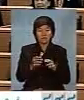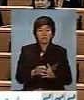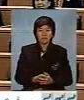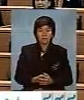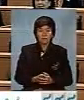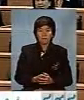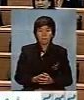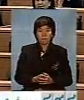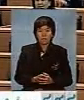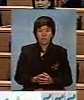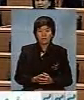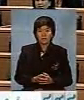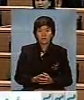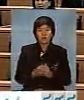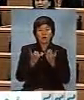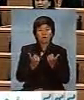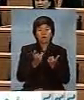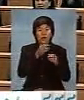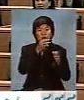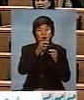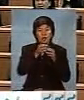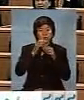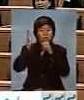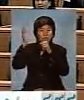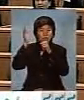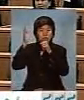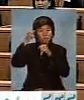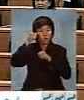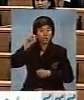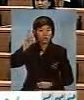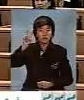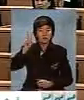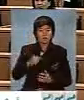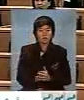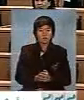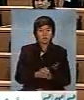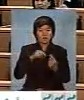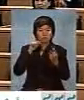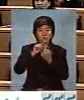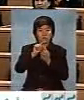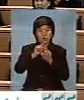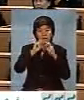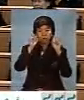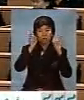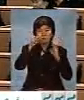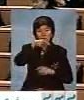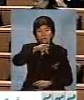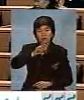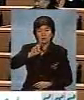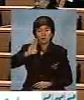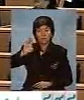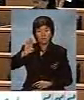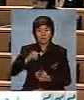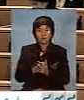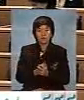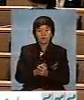วันนี้เป็นการอภิปรายวันที่2ของการพิจารณาร่างพระราชบัญญัติให้อำนา